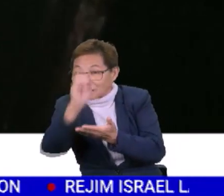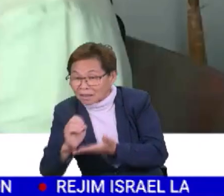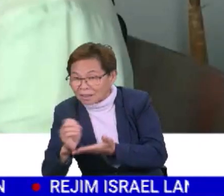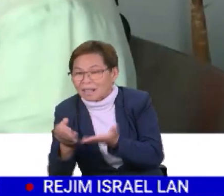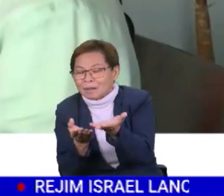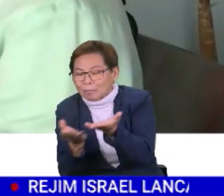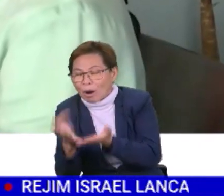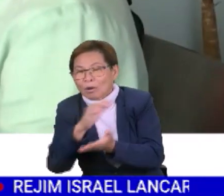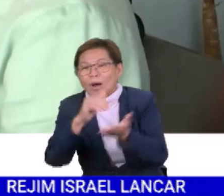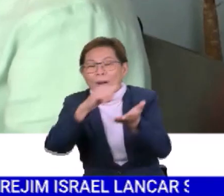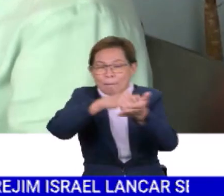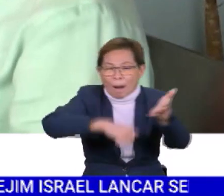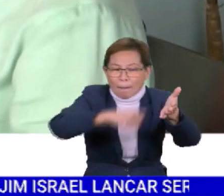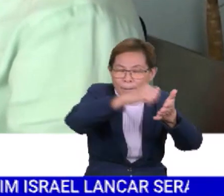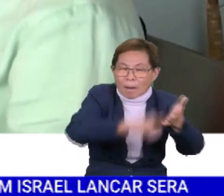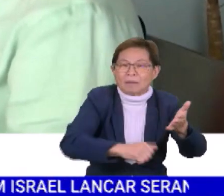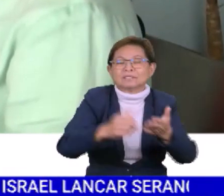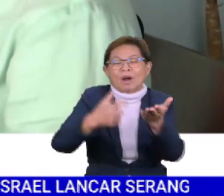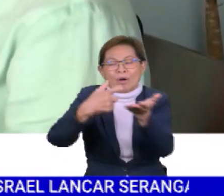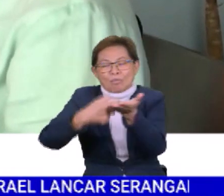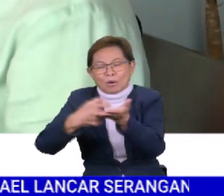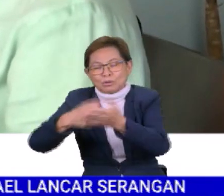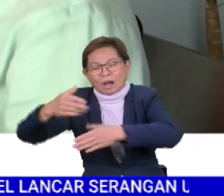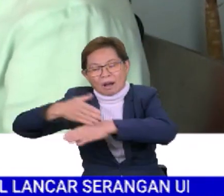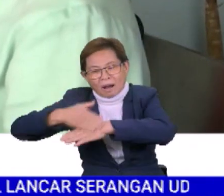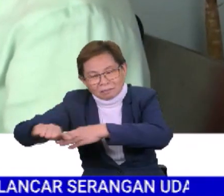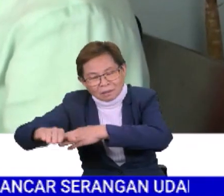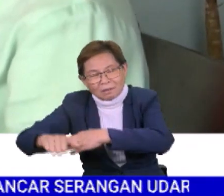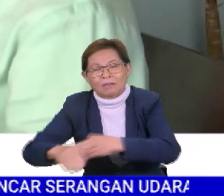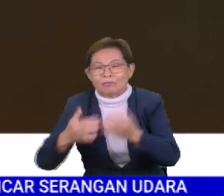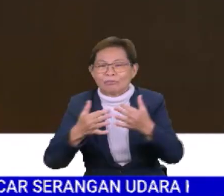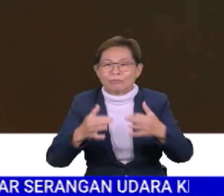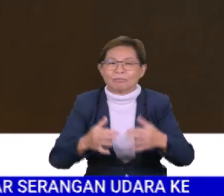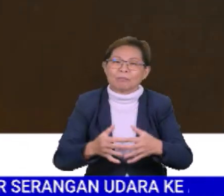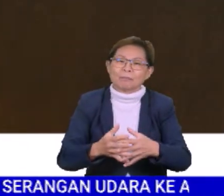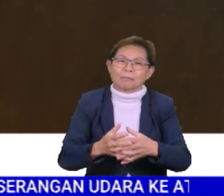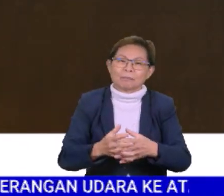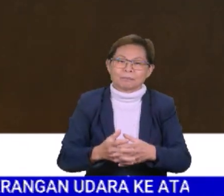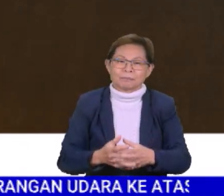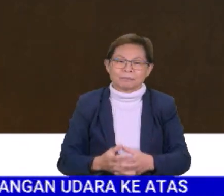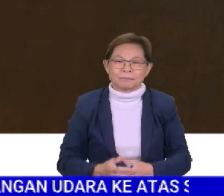reboot dan b c penghantaran hai hai